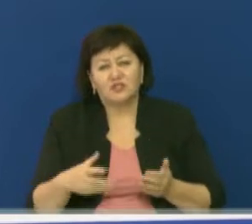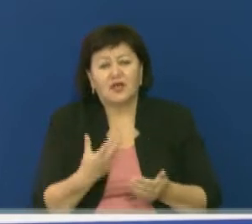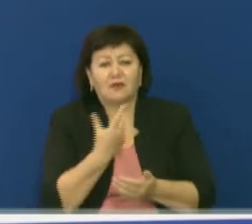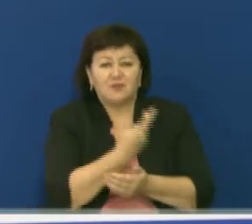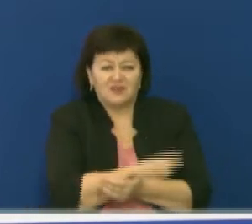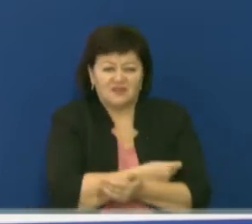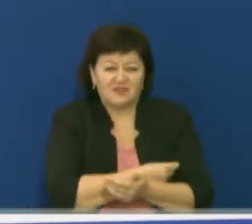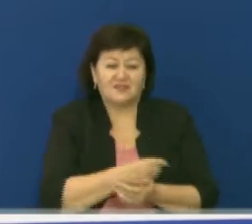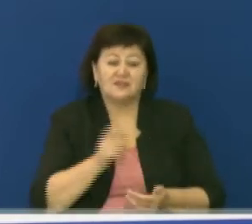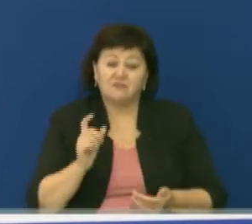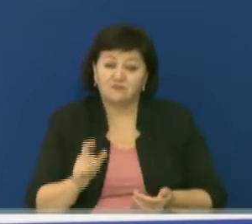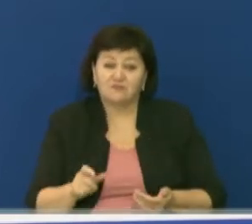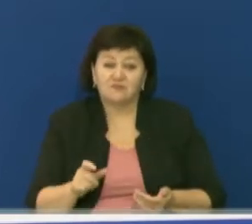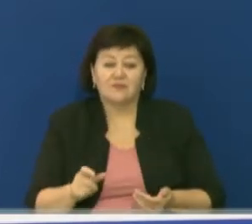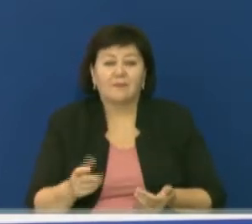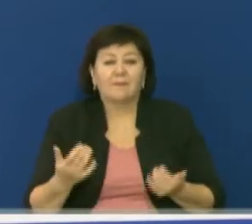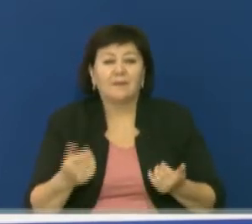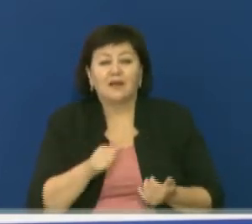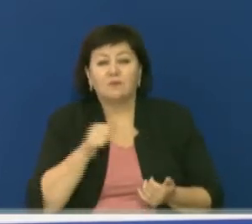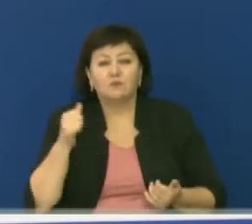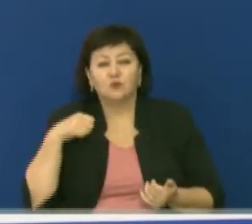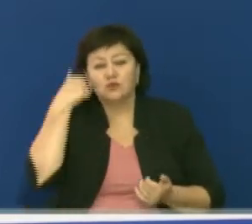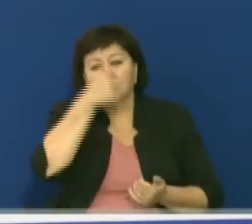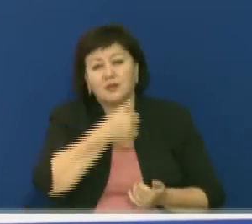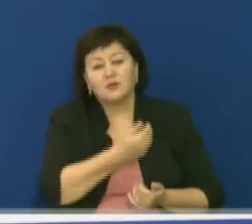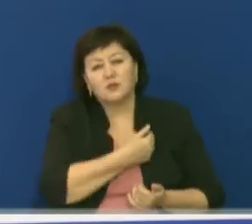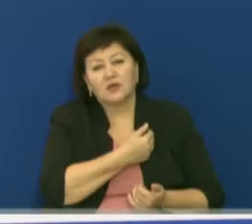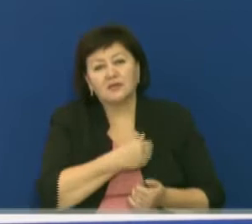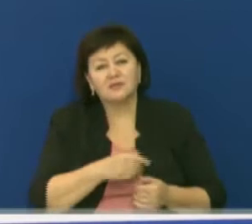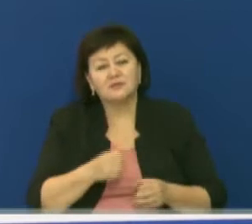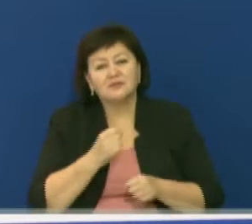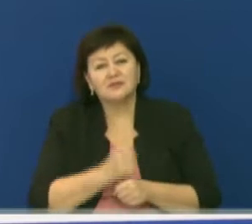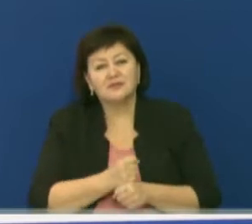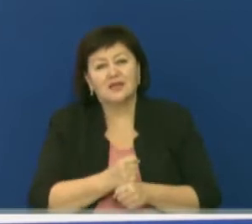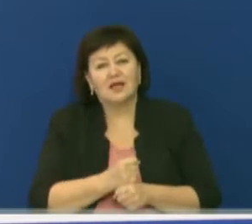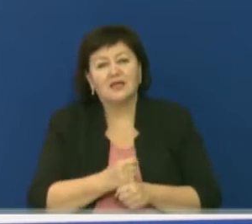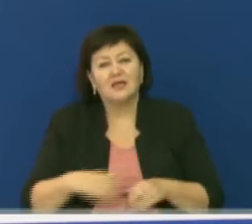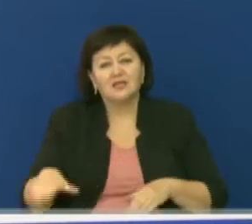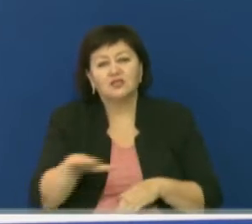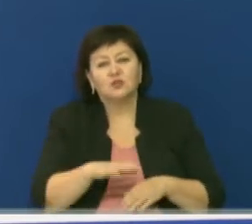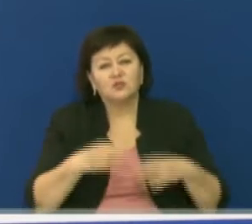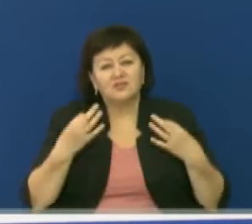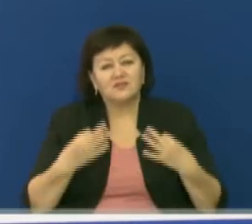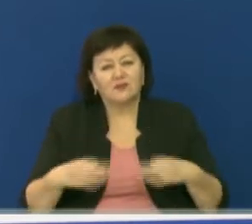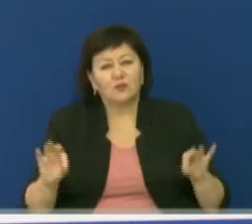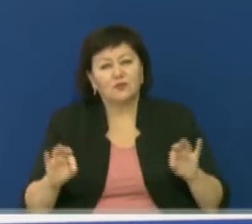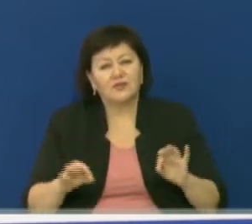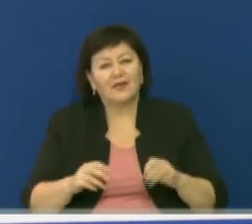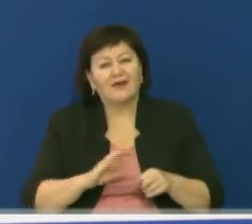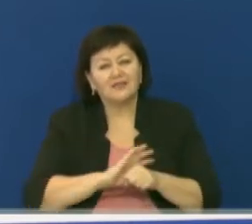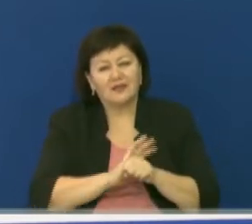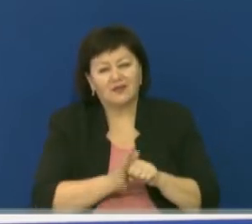от коронавируса. Как и в прошлом году, мы хотим сделать Алаколь зоной, свободной от COVID-19. Хочу напомнить,